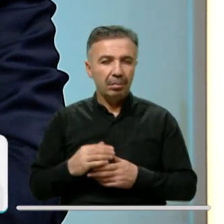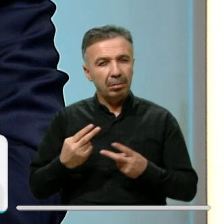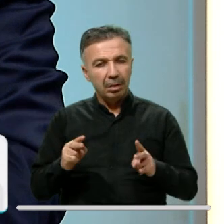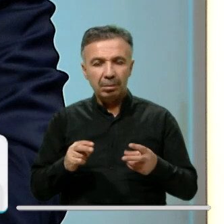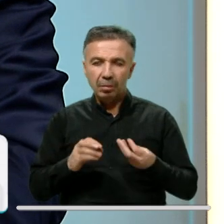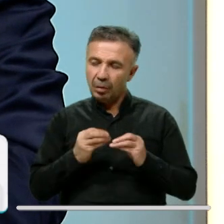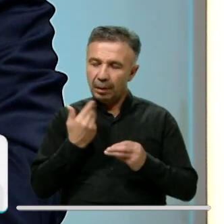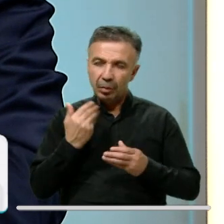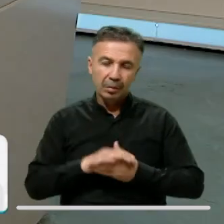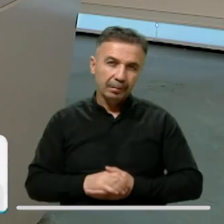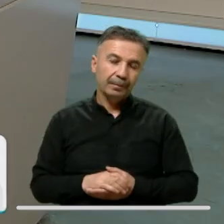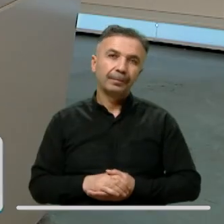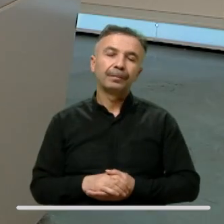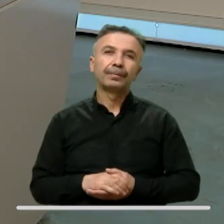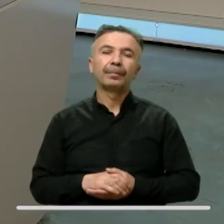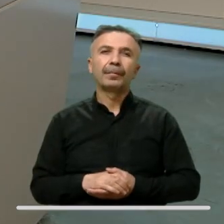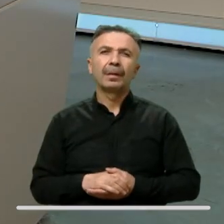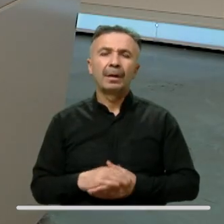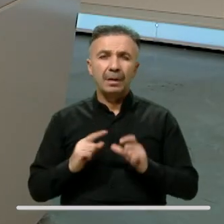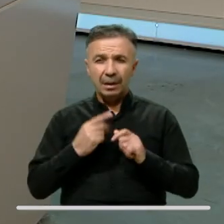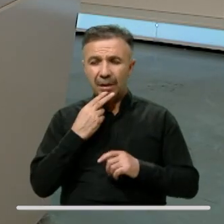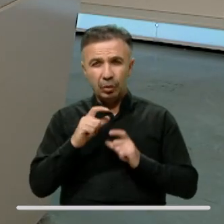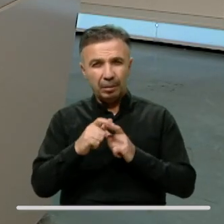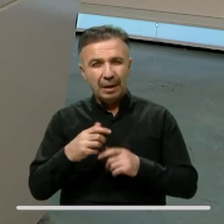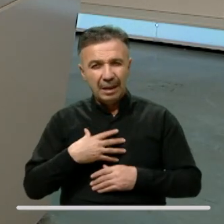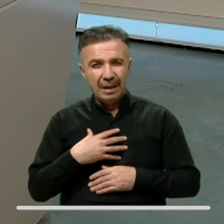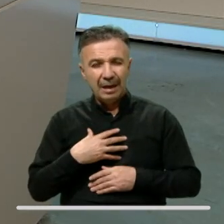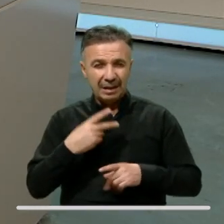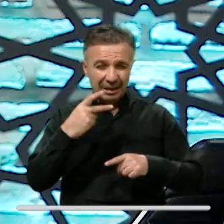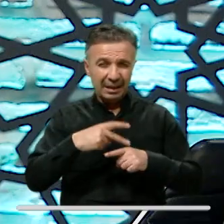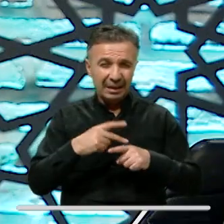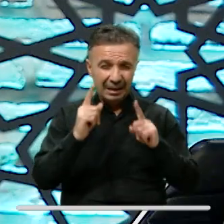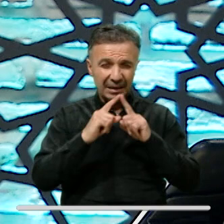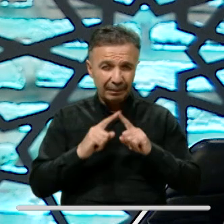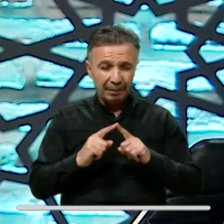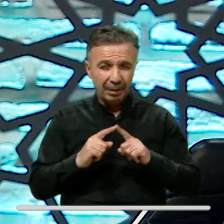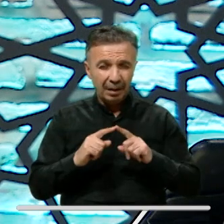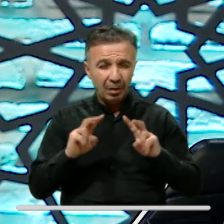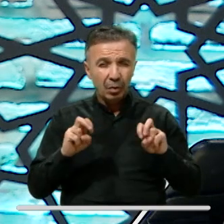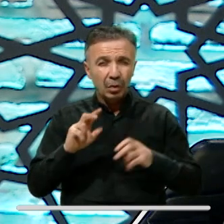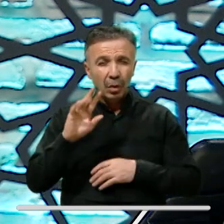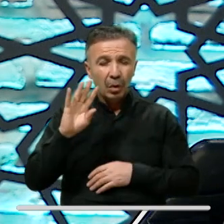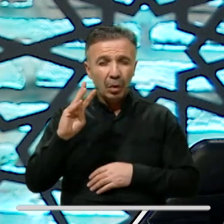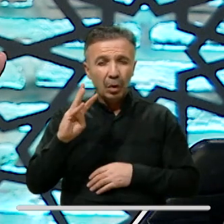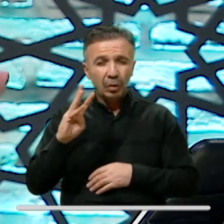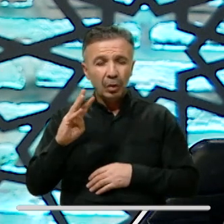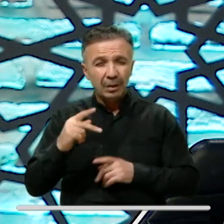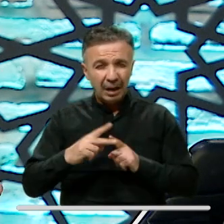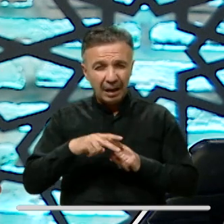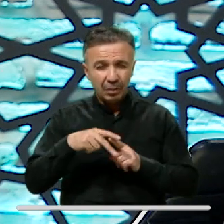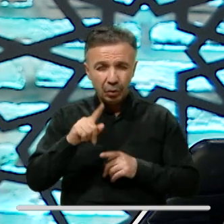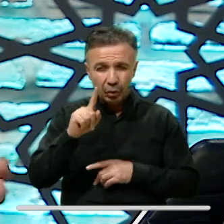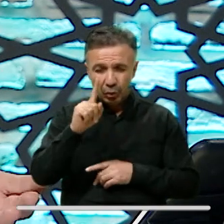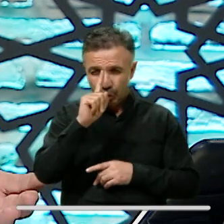hepimiz kızıyoruz zaten. Peki efendim, teşekkürler. Seher Hanım diyor ki Diyanet'in zekat hesaplama modülünden 14 ayar cinsinden 102 gram hesaplama